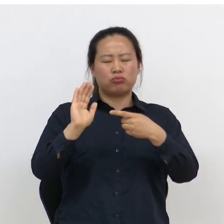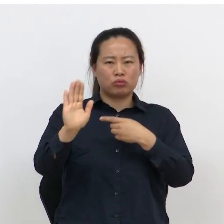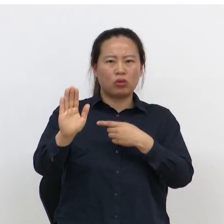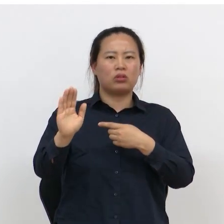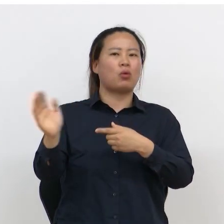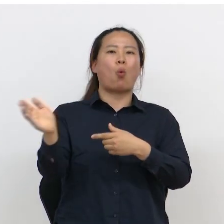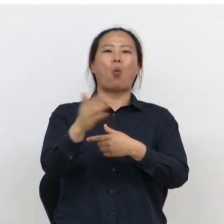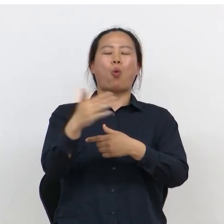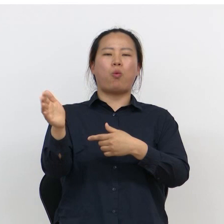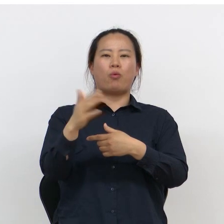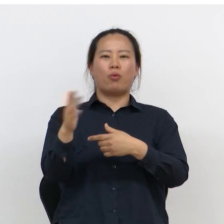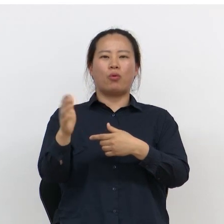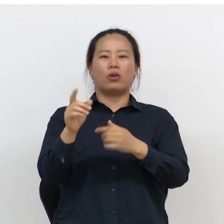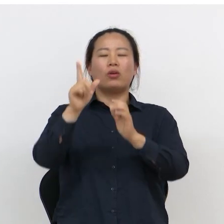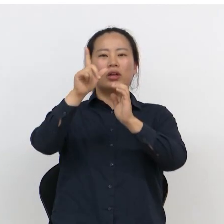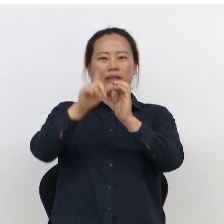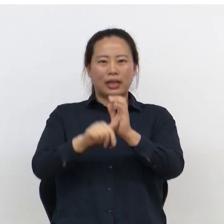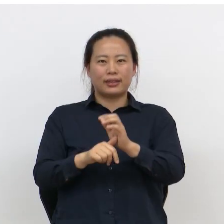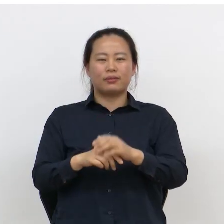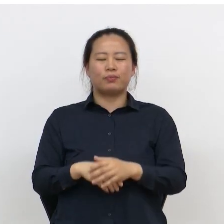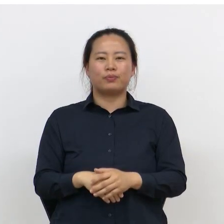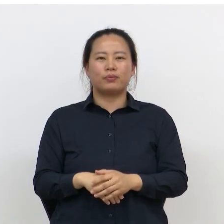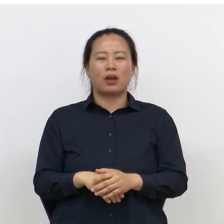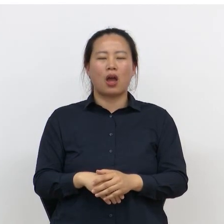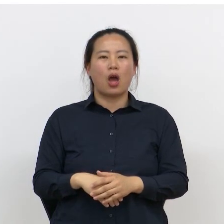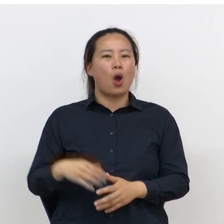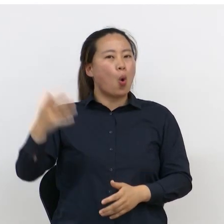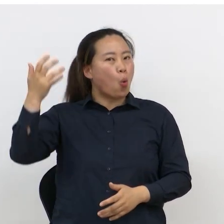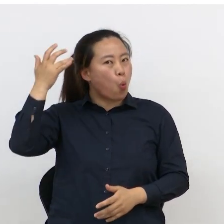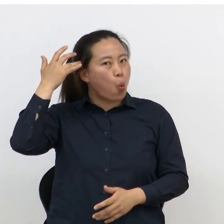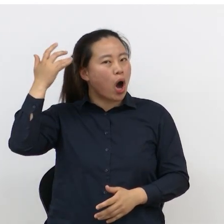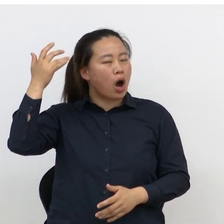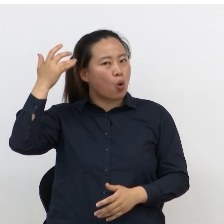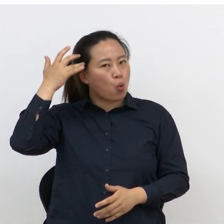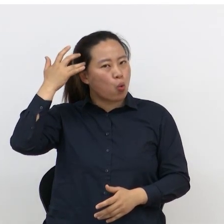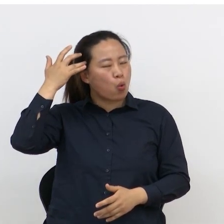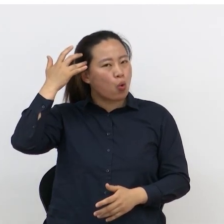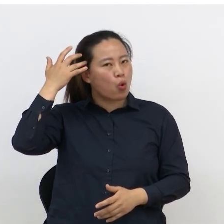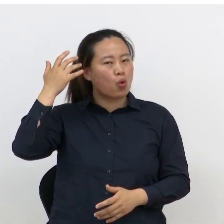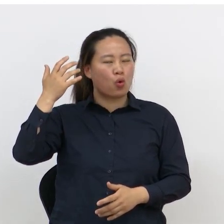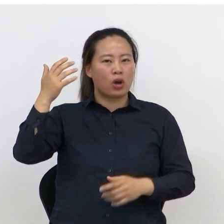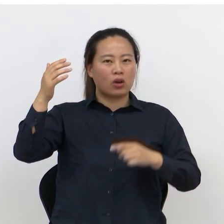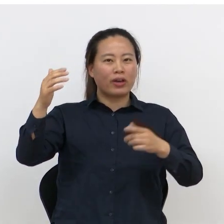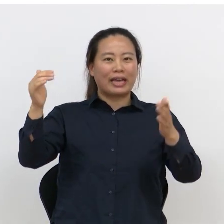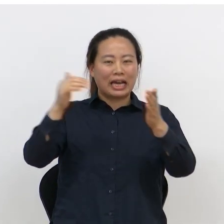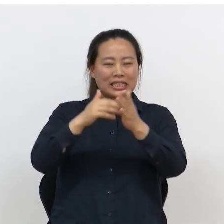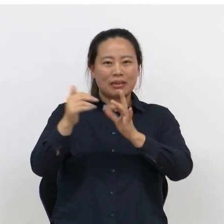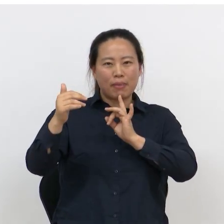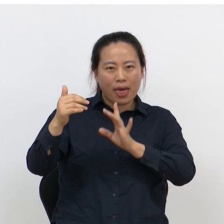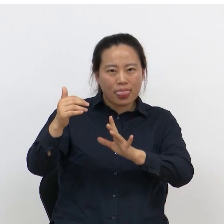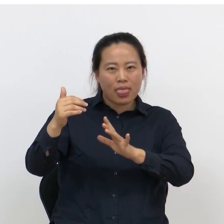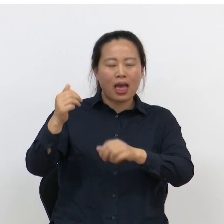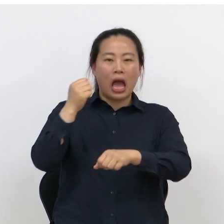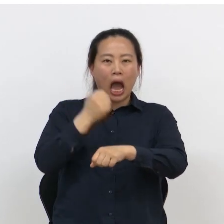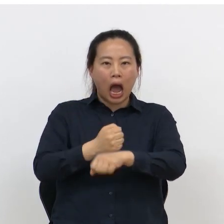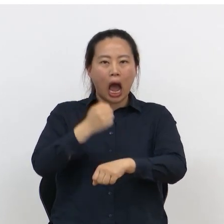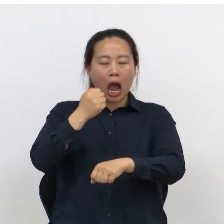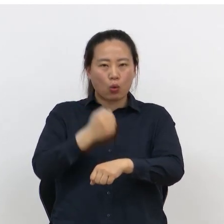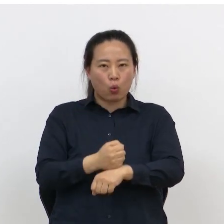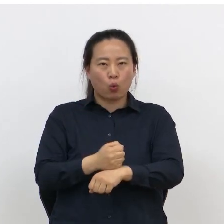겁니다. 이럴 때는요. 인공호우 전극을 유모 세포 없는 데까지 딱 집어넣어 가지고